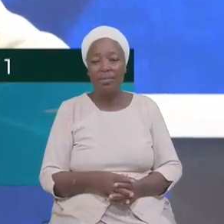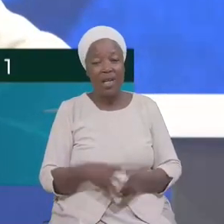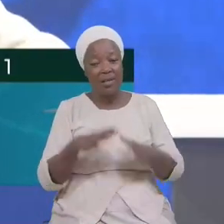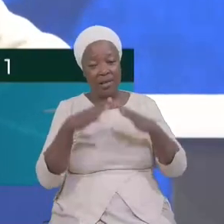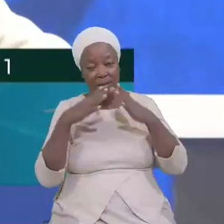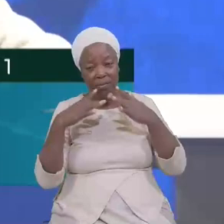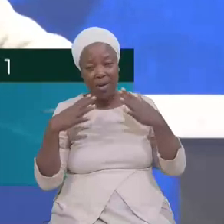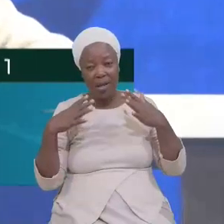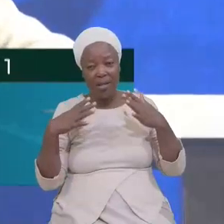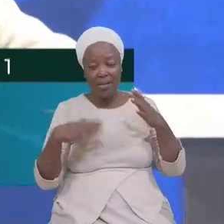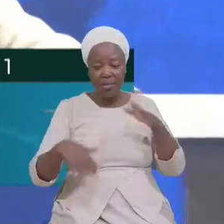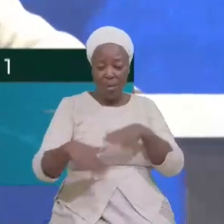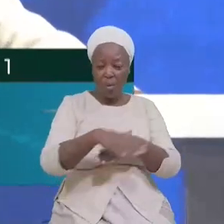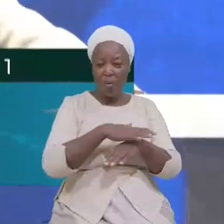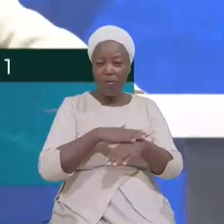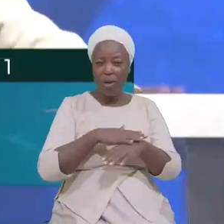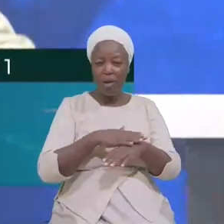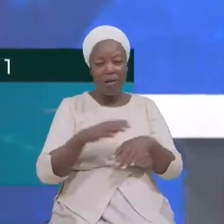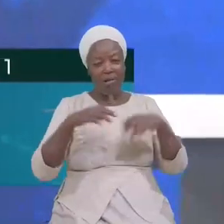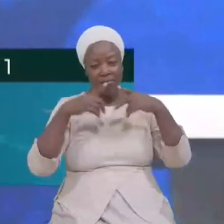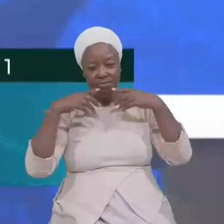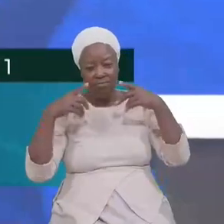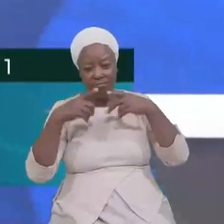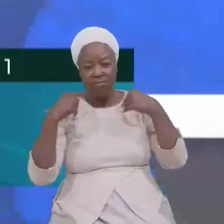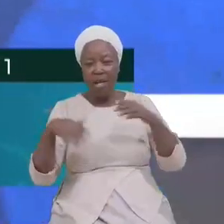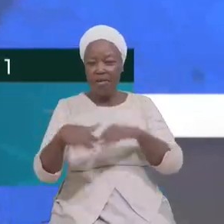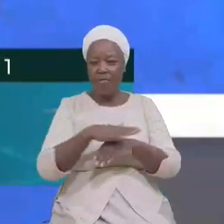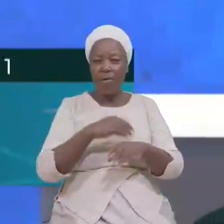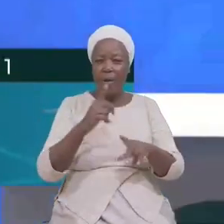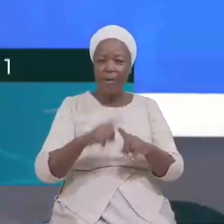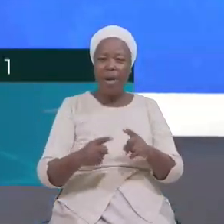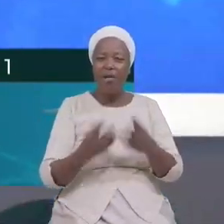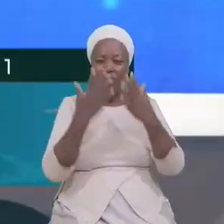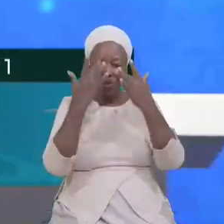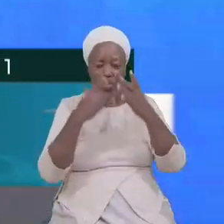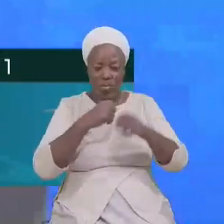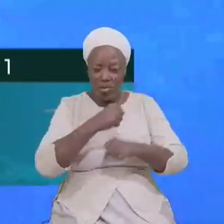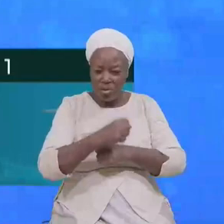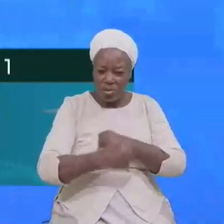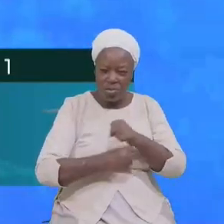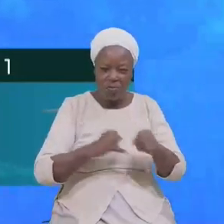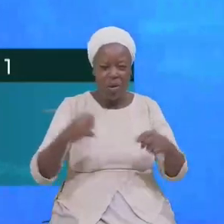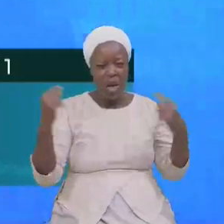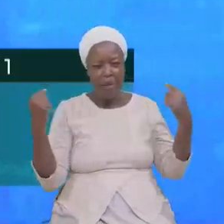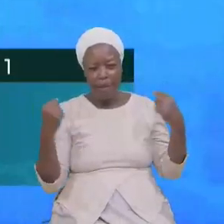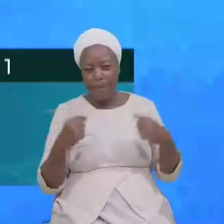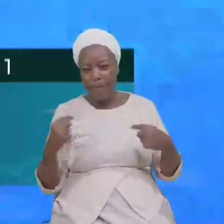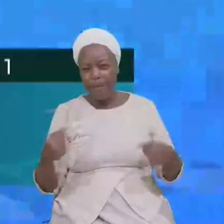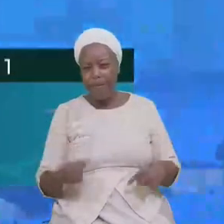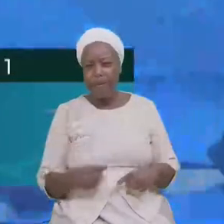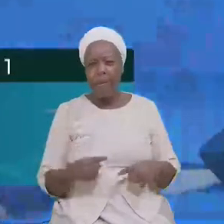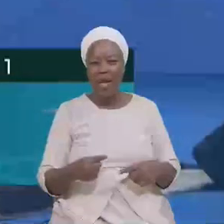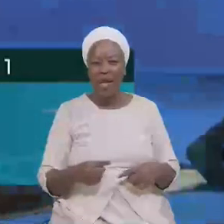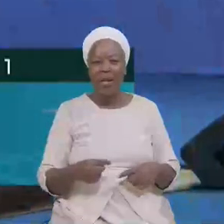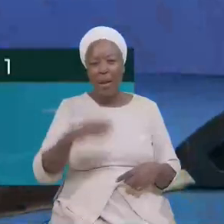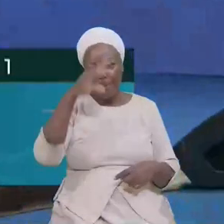Il couvre cela par le sourire, il couvre cela, la tristesse, la souffrance, la douleur. Les hommes et